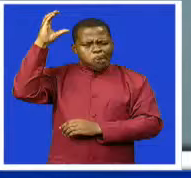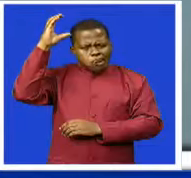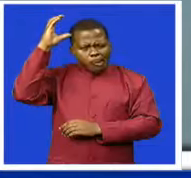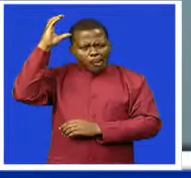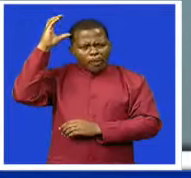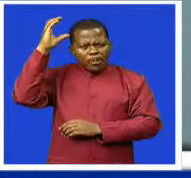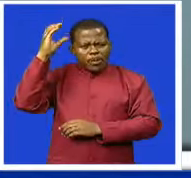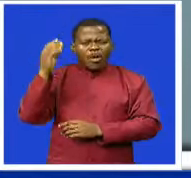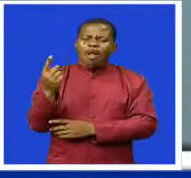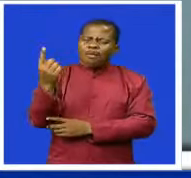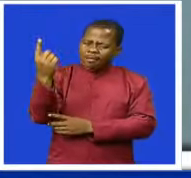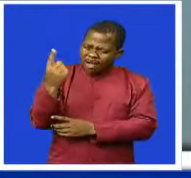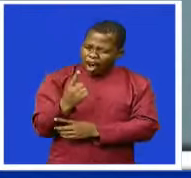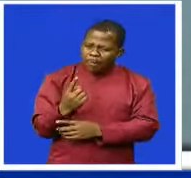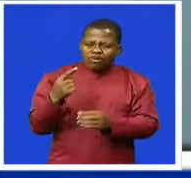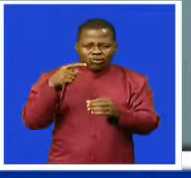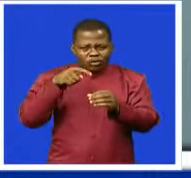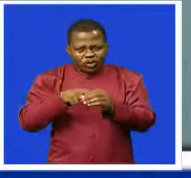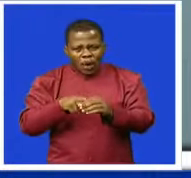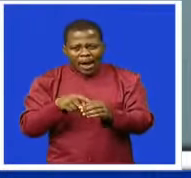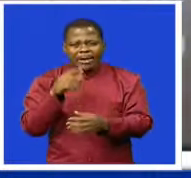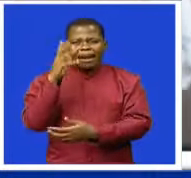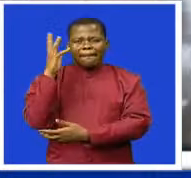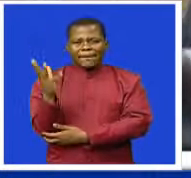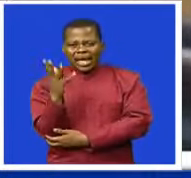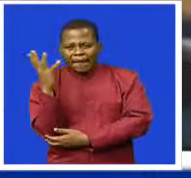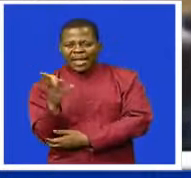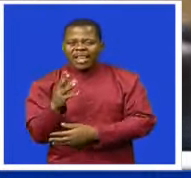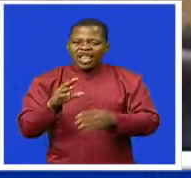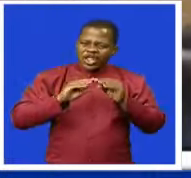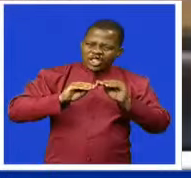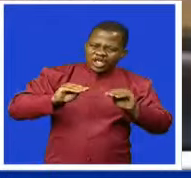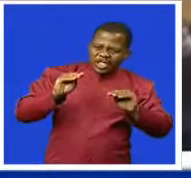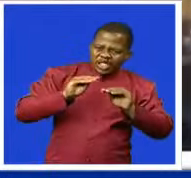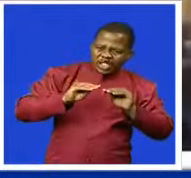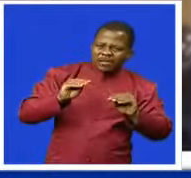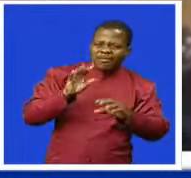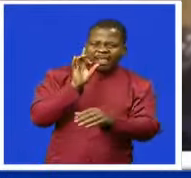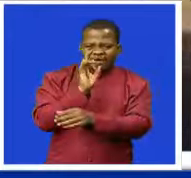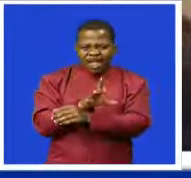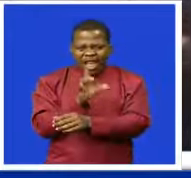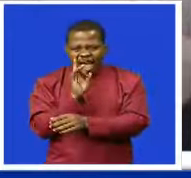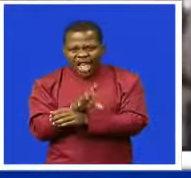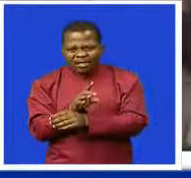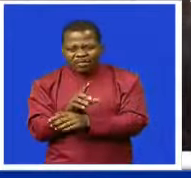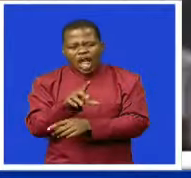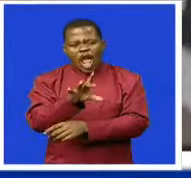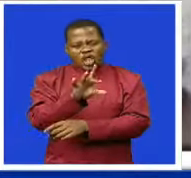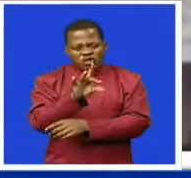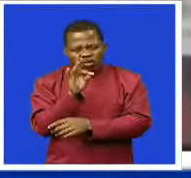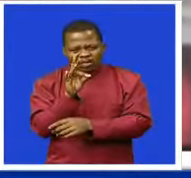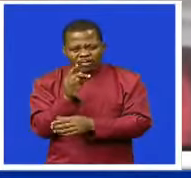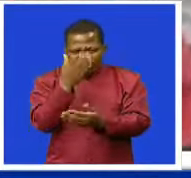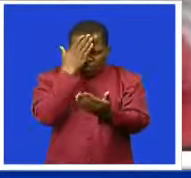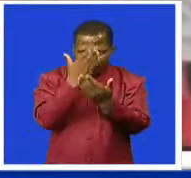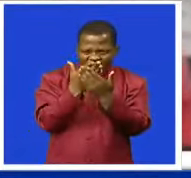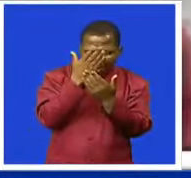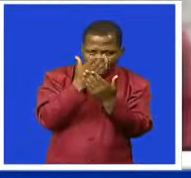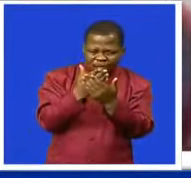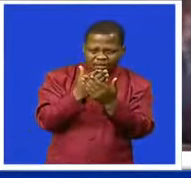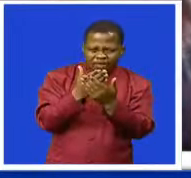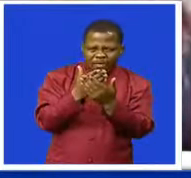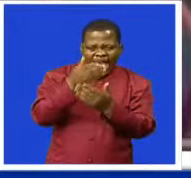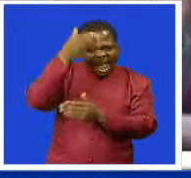nguye lobatshela kobabanti ngalobuhle balaba ngebuhle bebunesi labakhethile into this profession. Letifunga